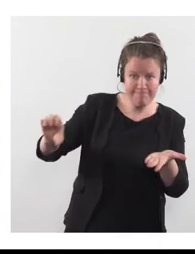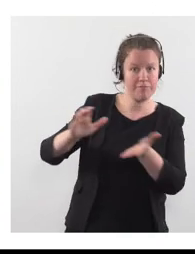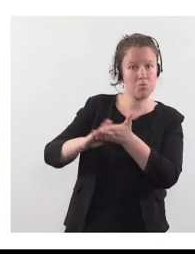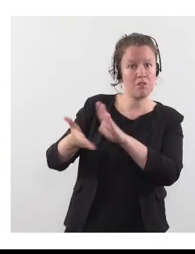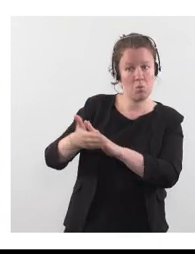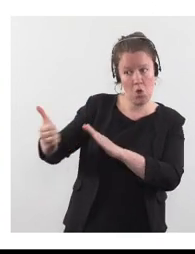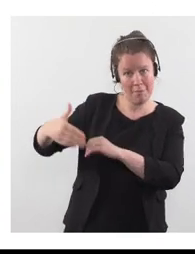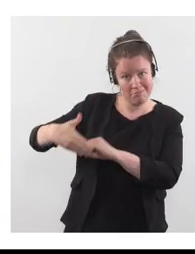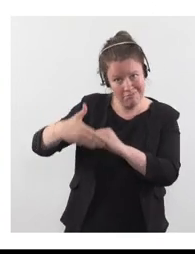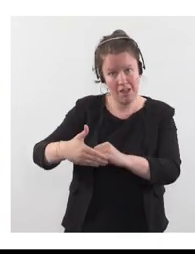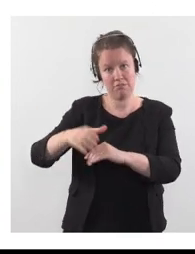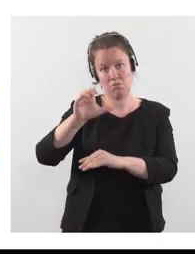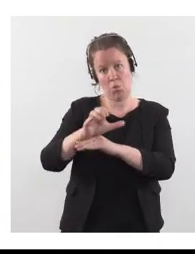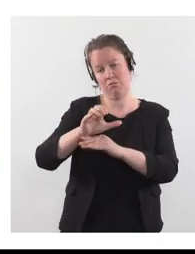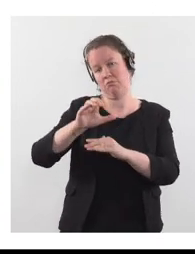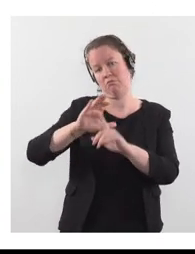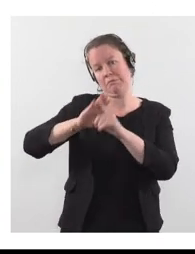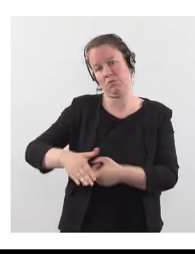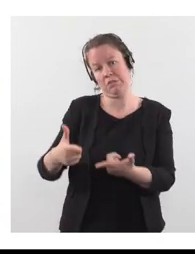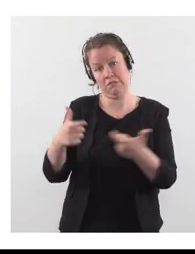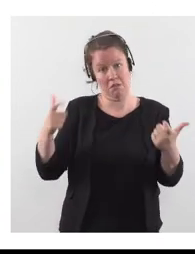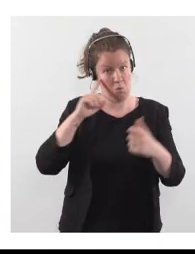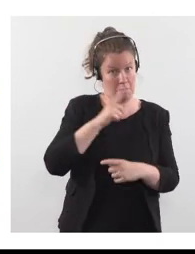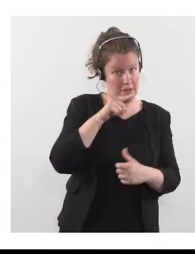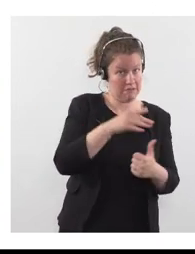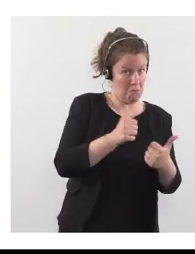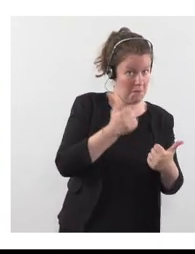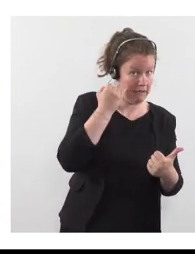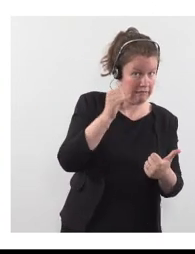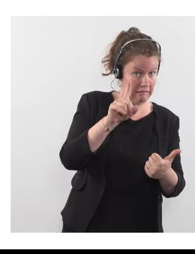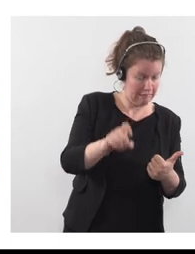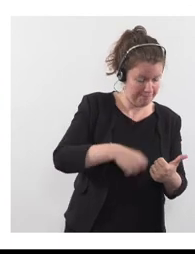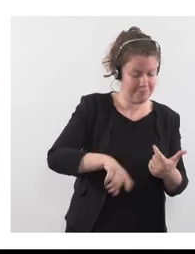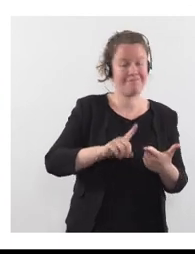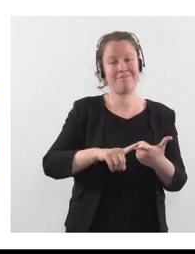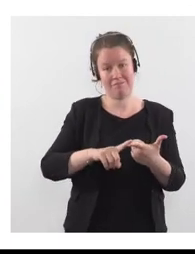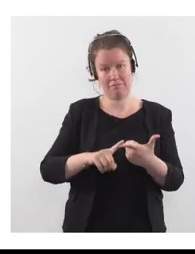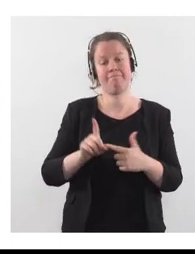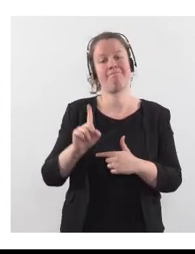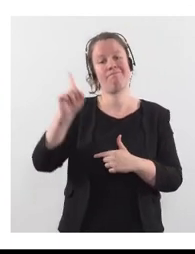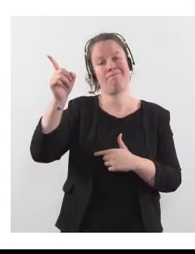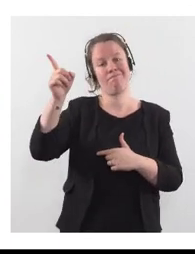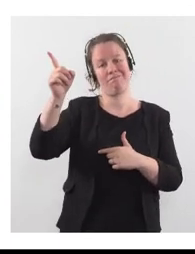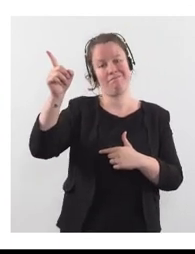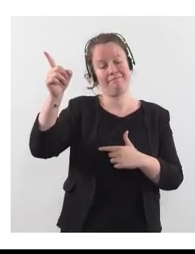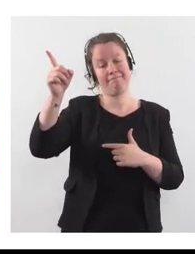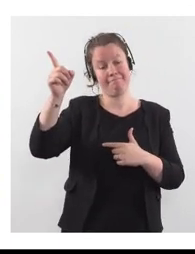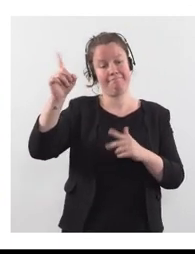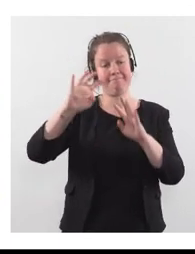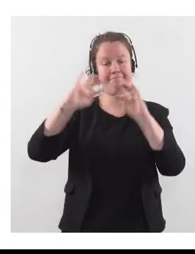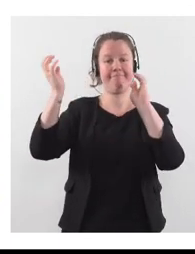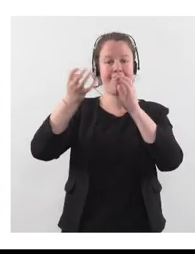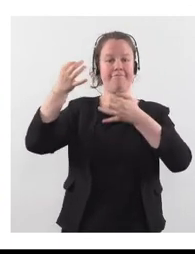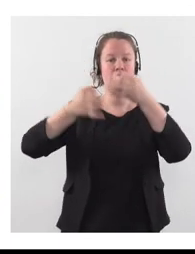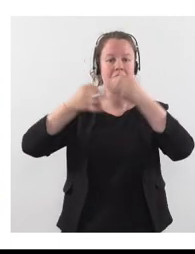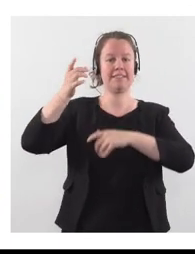la discrimination. Est-ce que c'est une piste ? Par ailleurs, est-ce qu'il ne faudrait pas que le parquet demande systématiquement